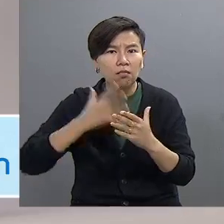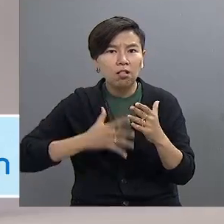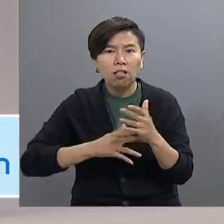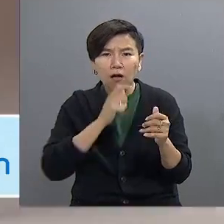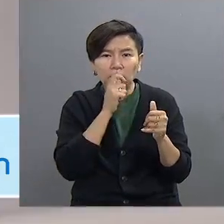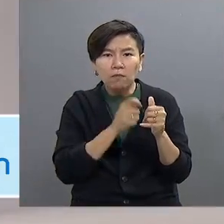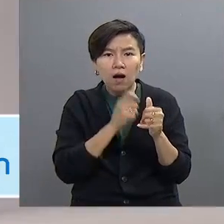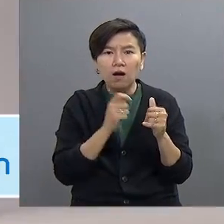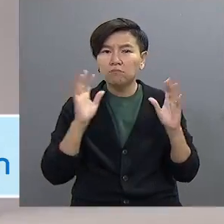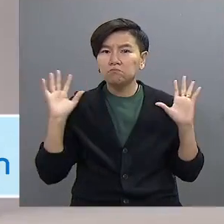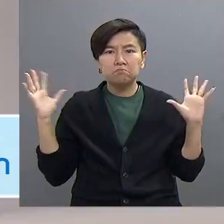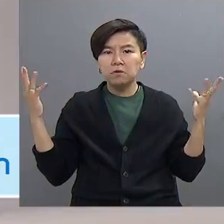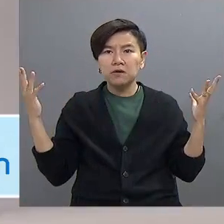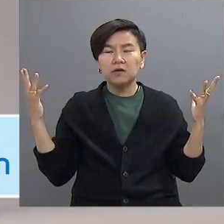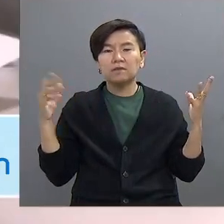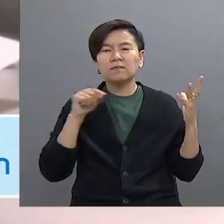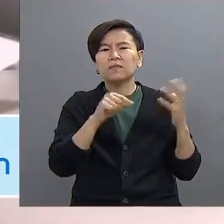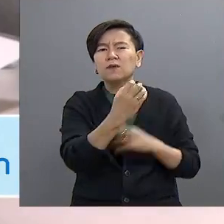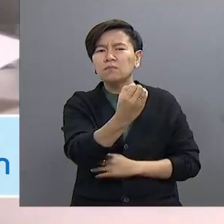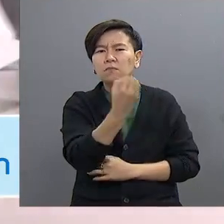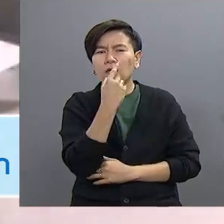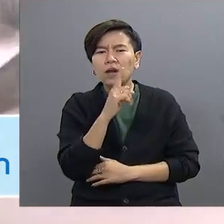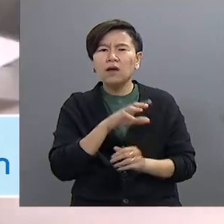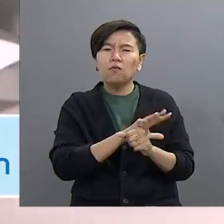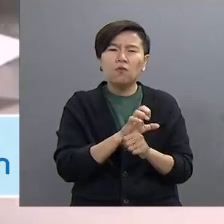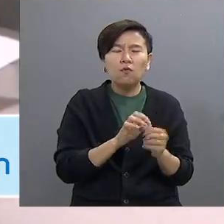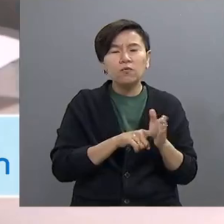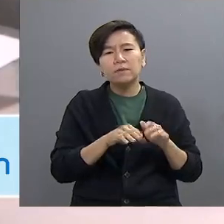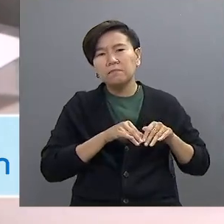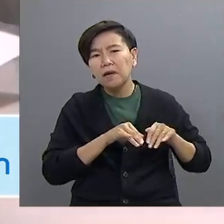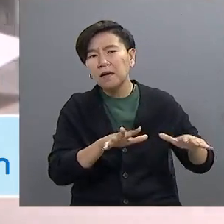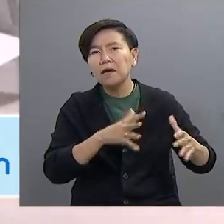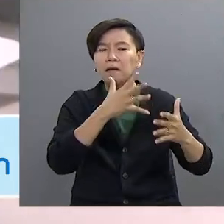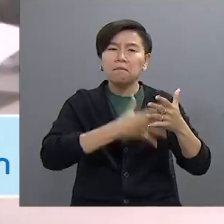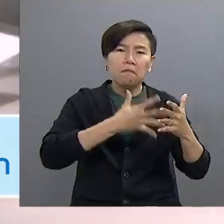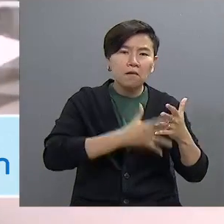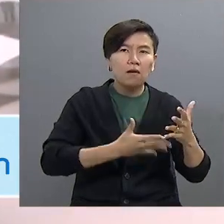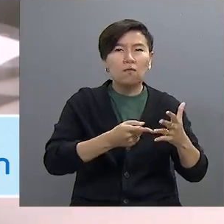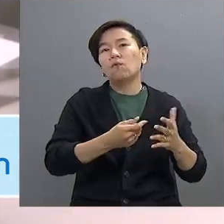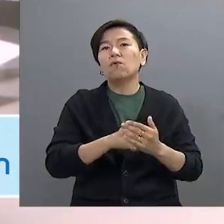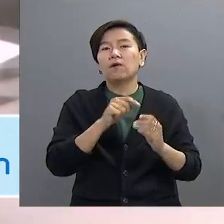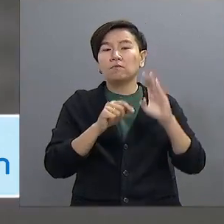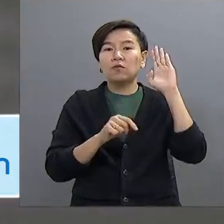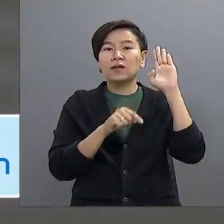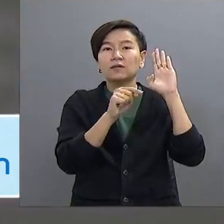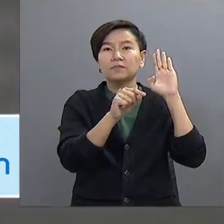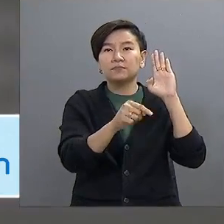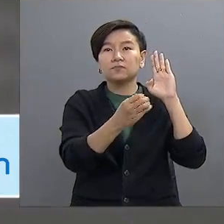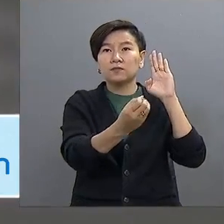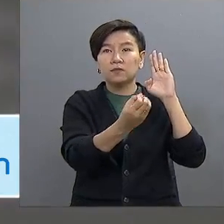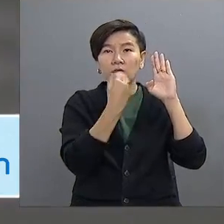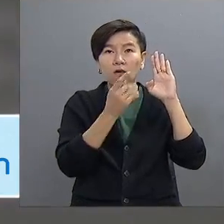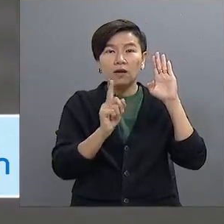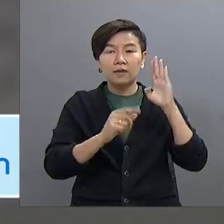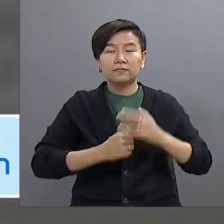ก็มีการอ้างถึงสถานการณ์การระบาดของโควิด-19 ซึ่งทุกครั้งเอเจนซี่เนี่ยเขาจะห้ามไม่ให้ติด